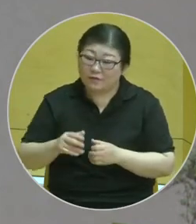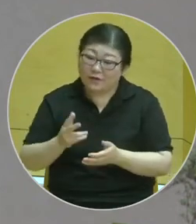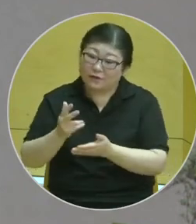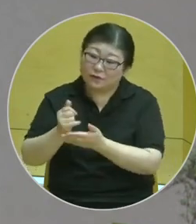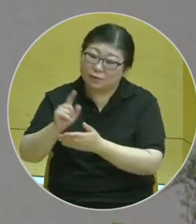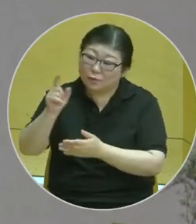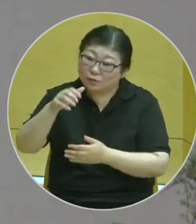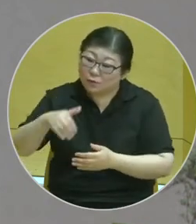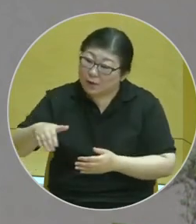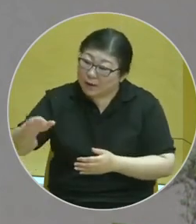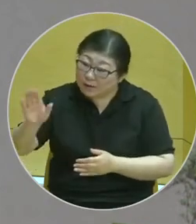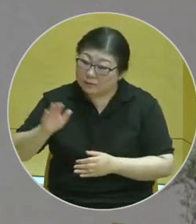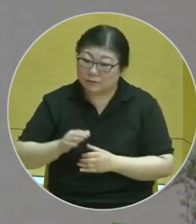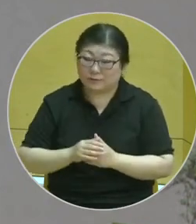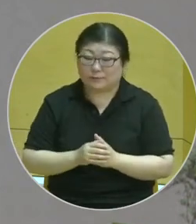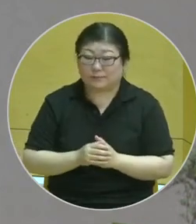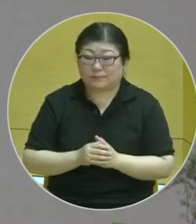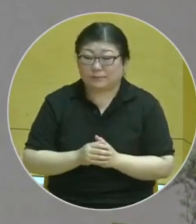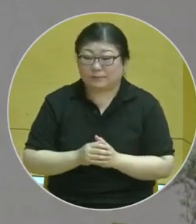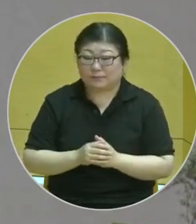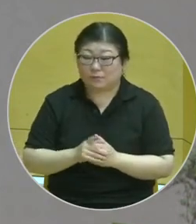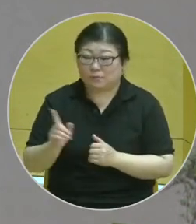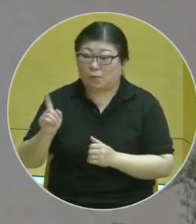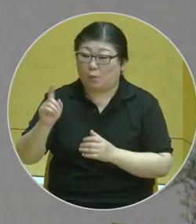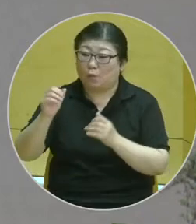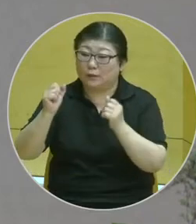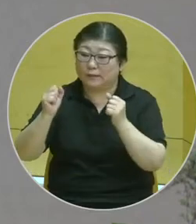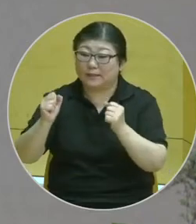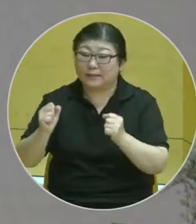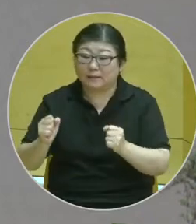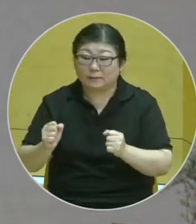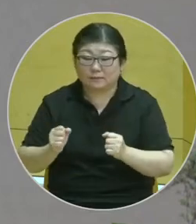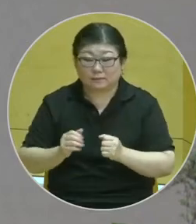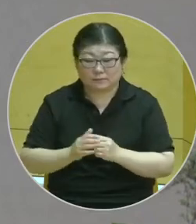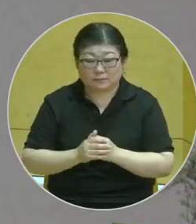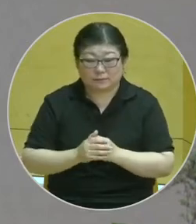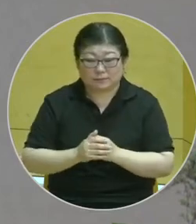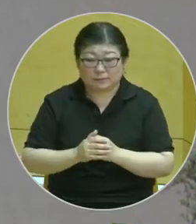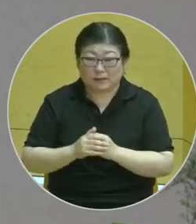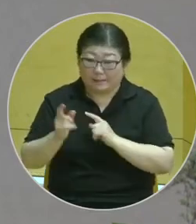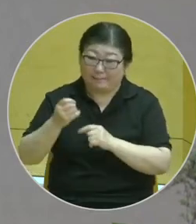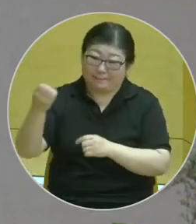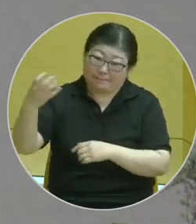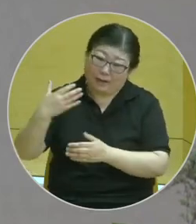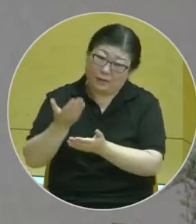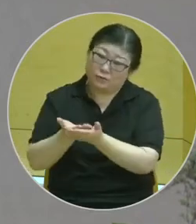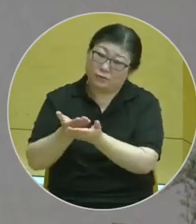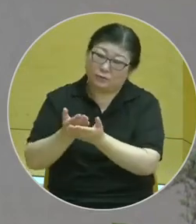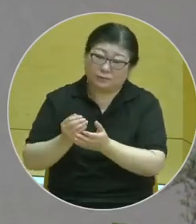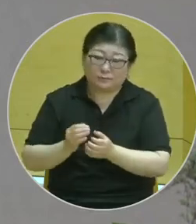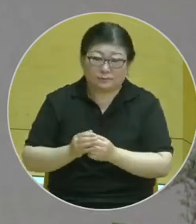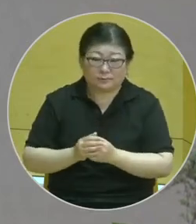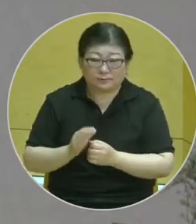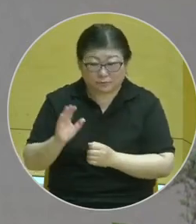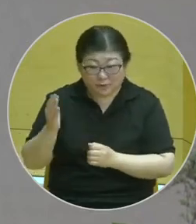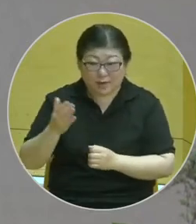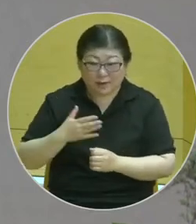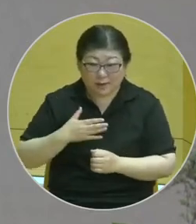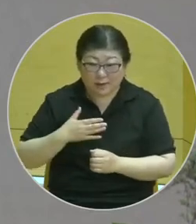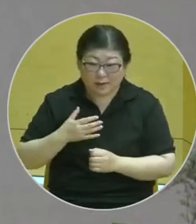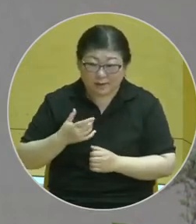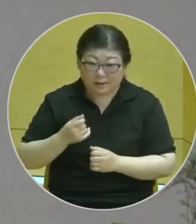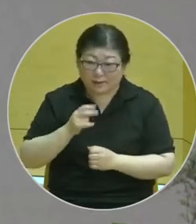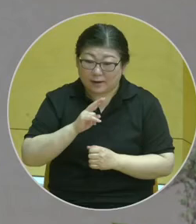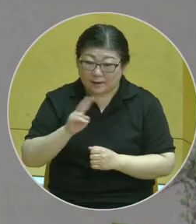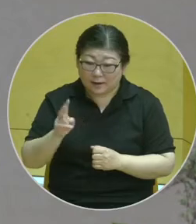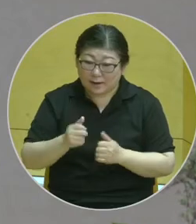어디로 가는지 어디에 계시는지 말씀해 주셔야 될 것 아닙니까 말씀해주십시오 우리가